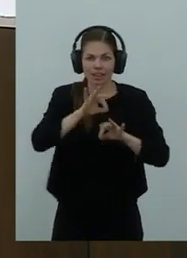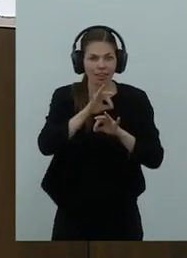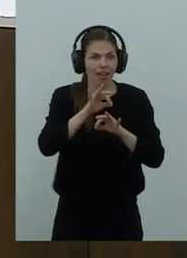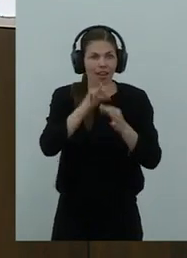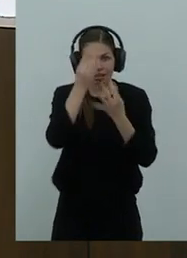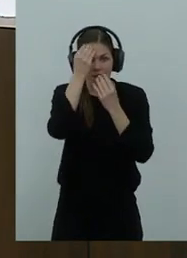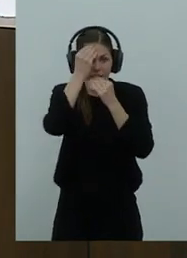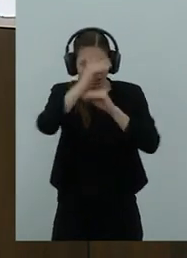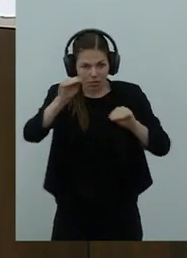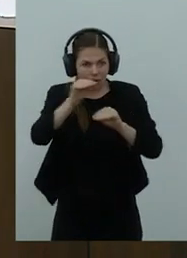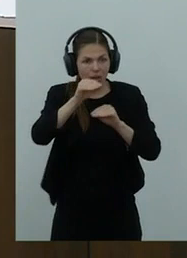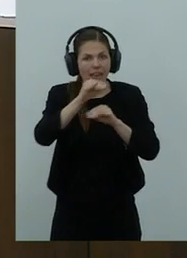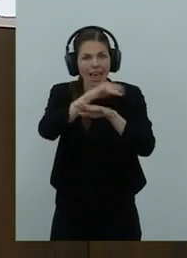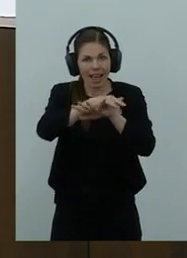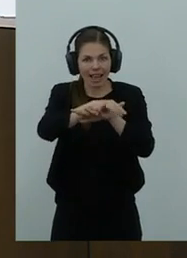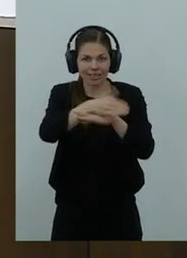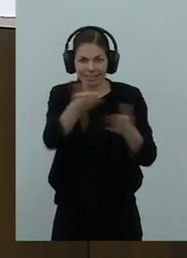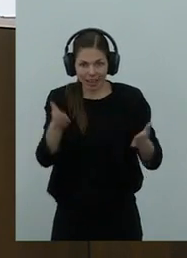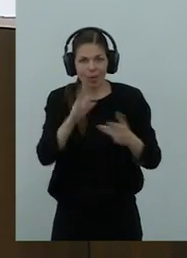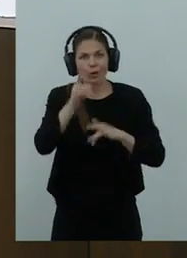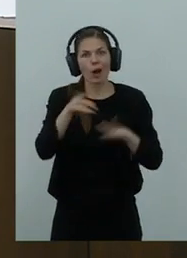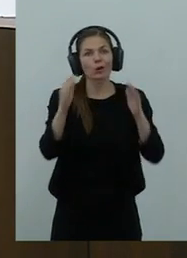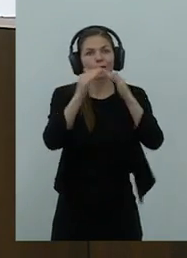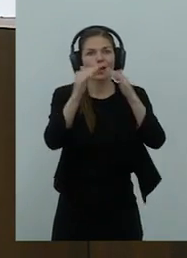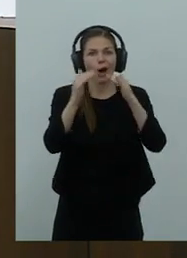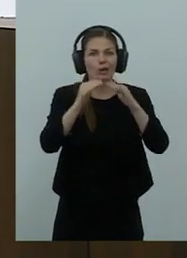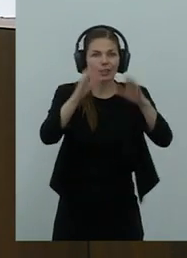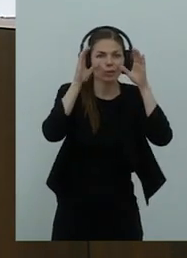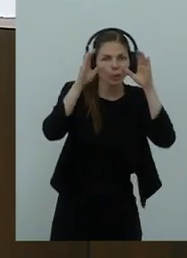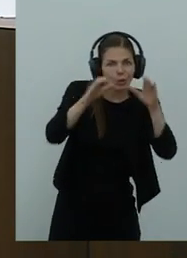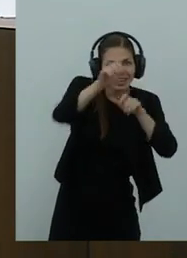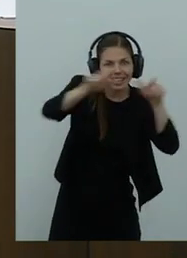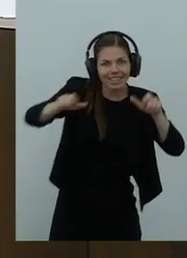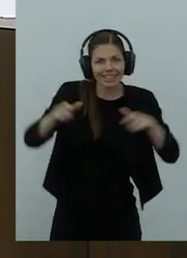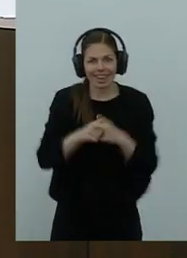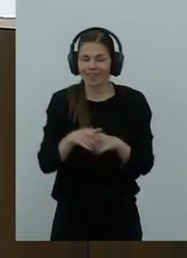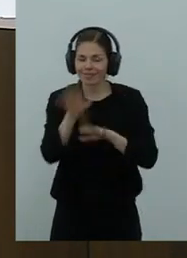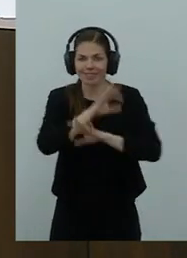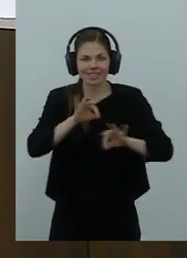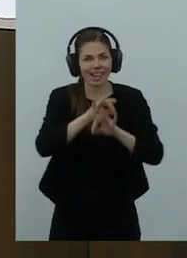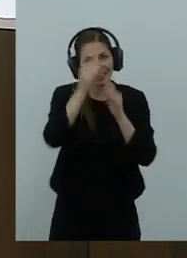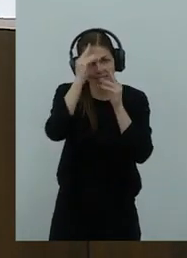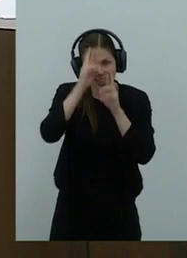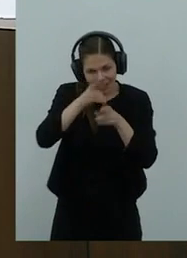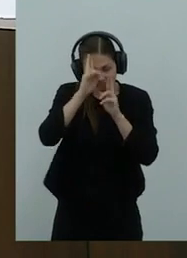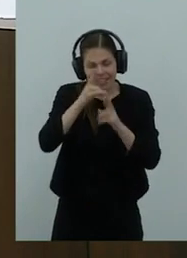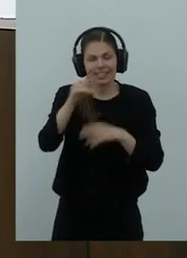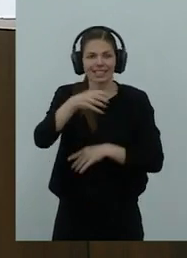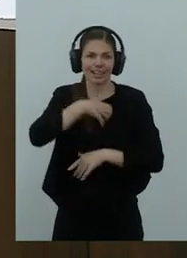jemand diese lange Sitzung verfolgt, liebe Zuseherinnen und Zuseher, sehr geschätzte Salzburgerinnen und Salzburger.